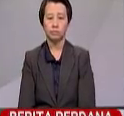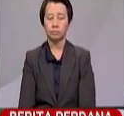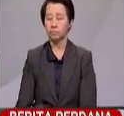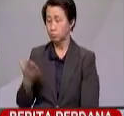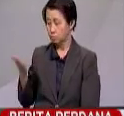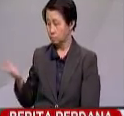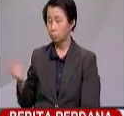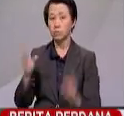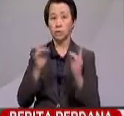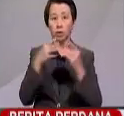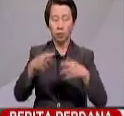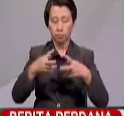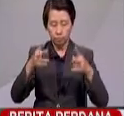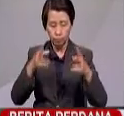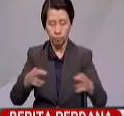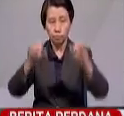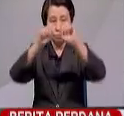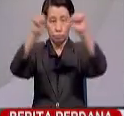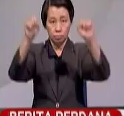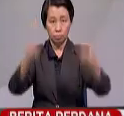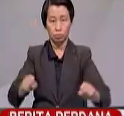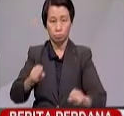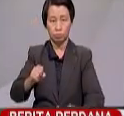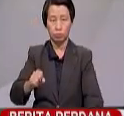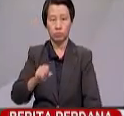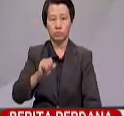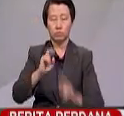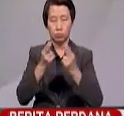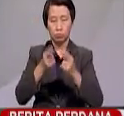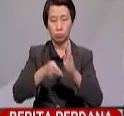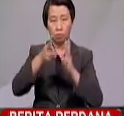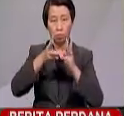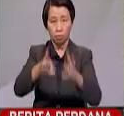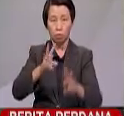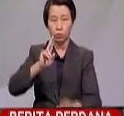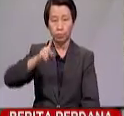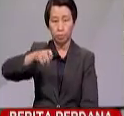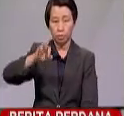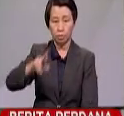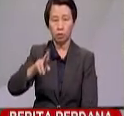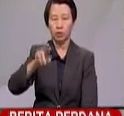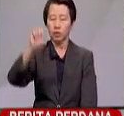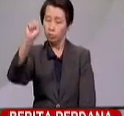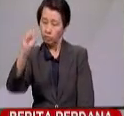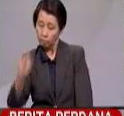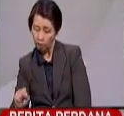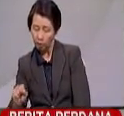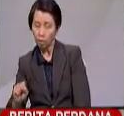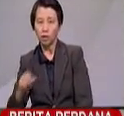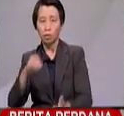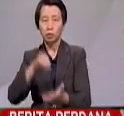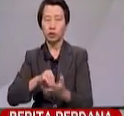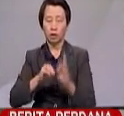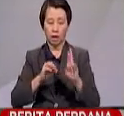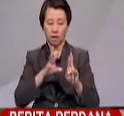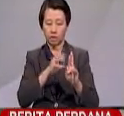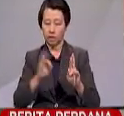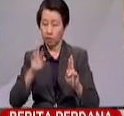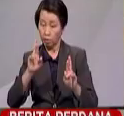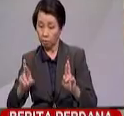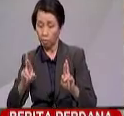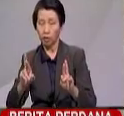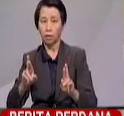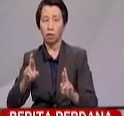Beliau ditemui selepas perasmian stesen unit penguatkuasaan Lebuh Raya UPLR Zon Selatan di Hentian Rehat dan Rawat